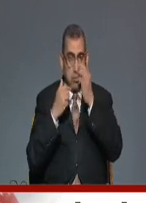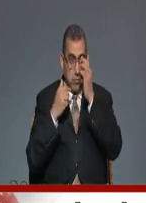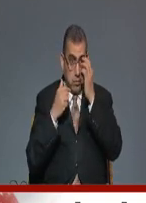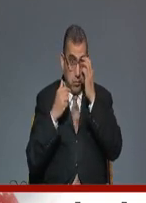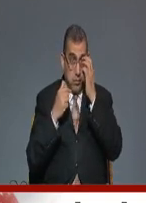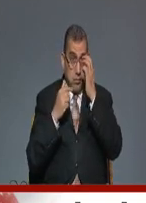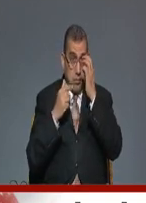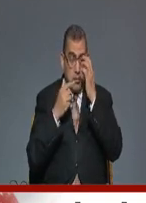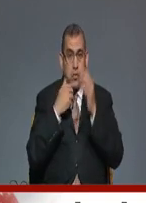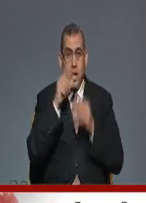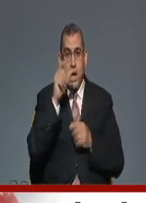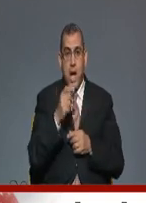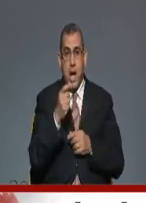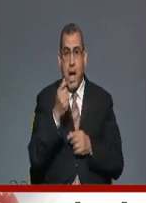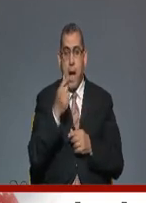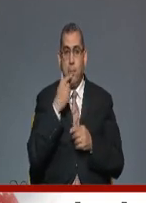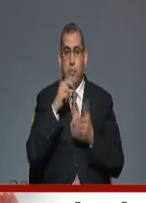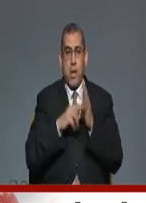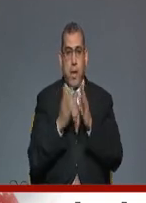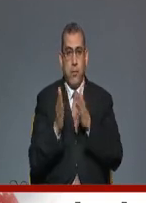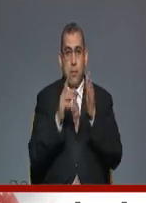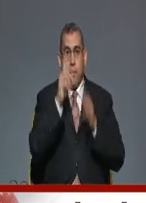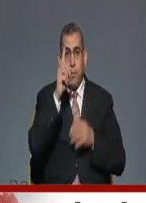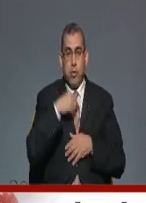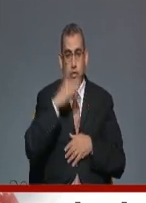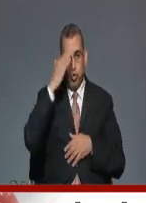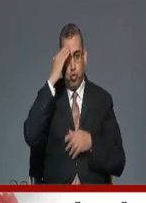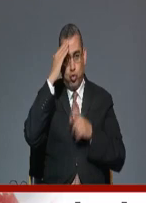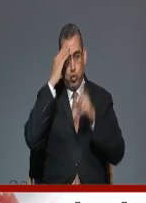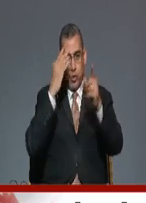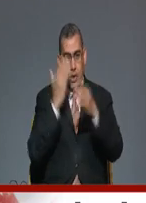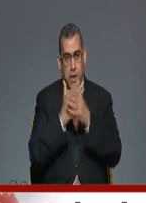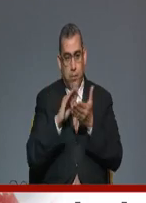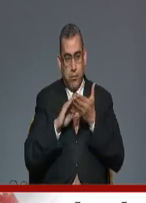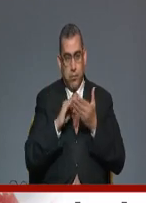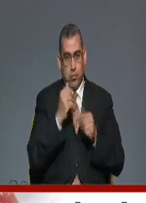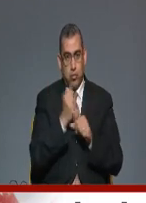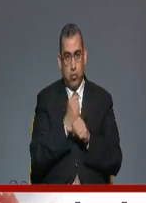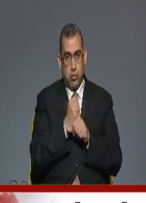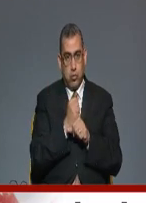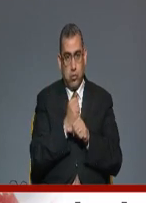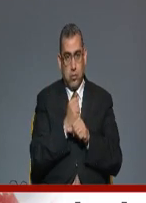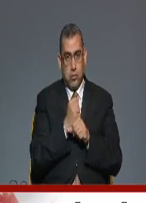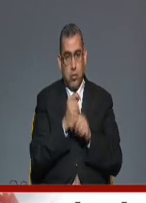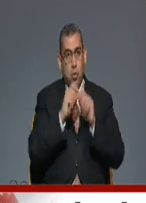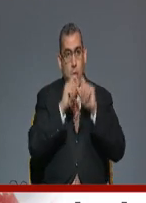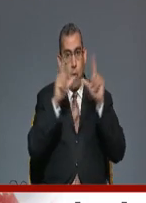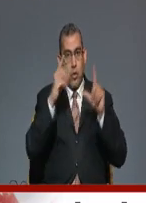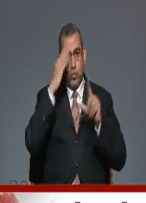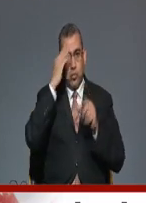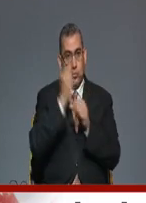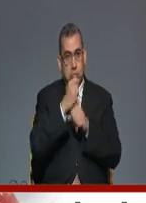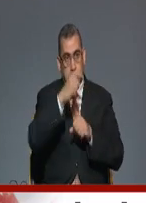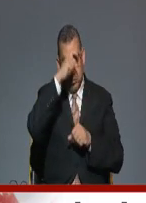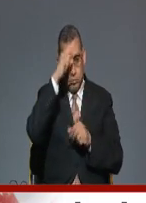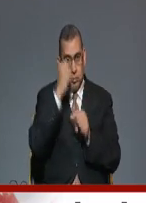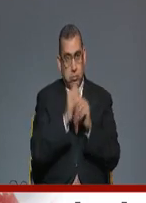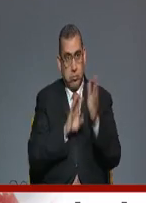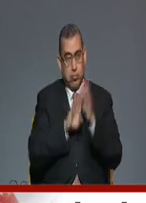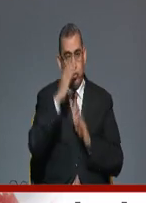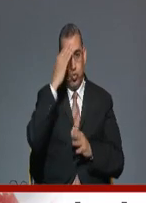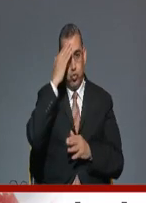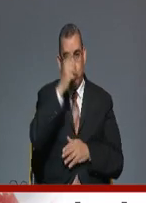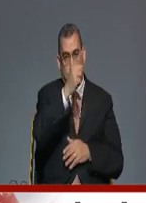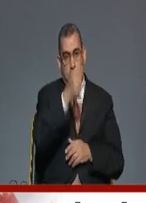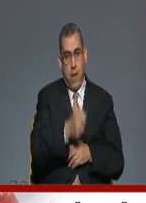يكلفوا كم تقريبا بالطريقه ديت يعني. لكن انا بشكرك طبعا على ان على الايضاح، ومبروك للوحده،